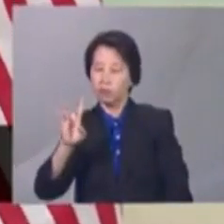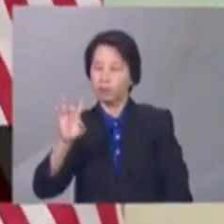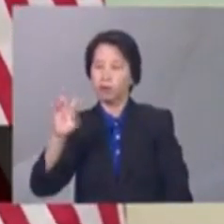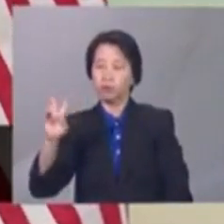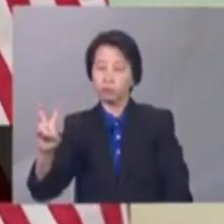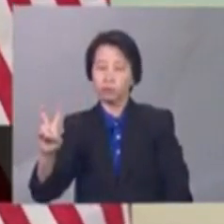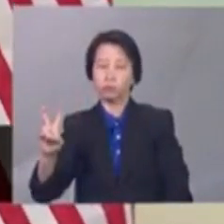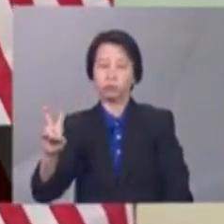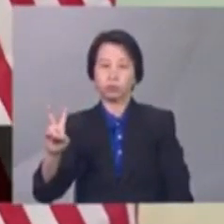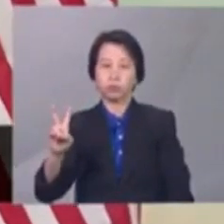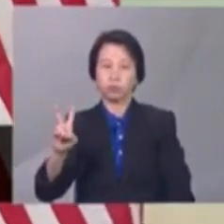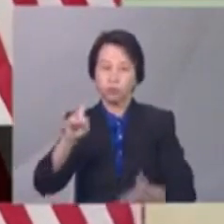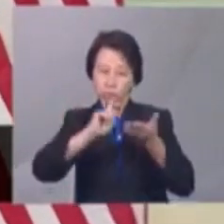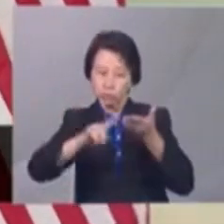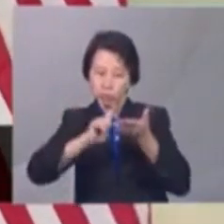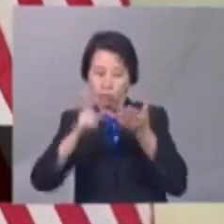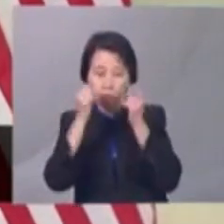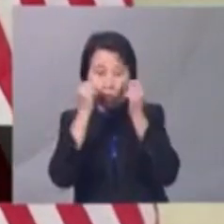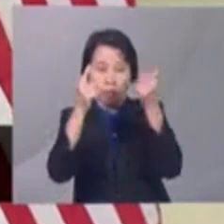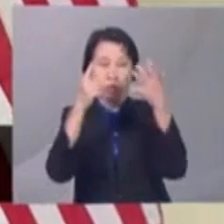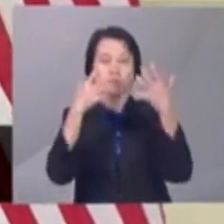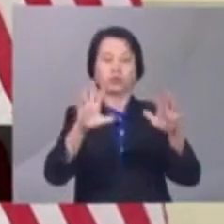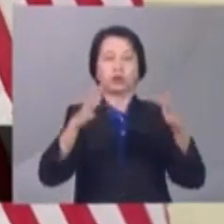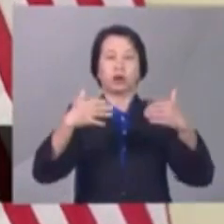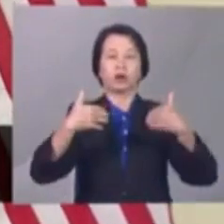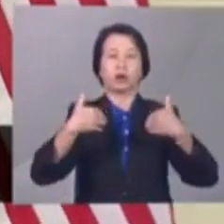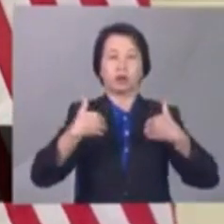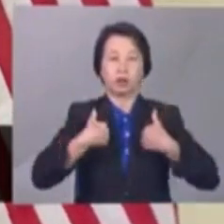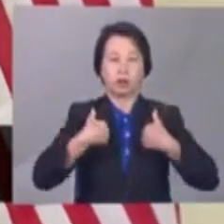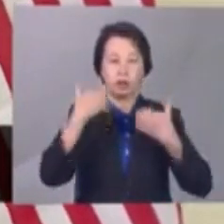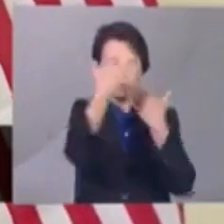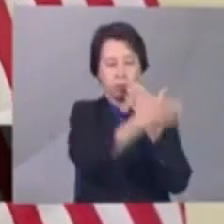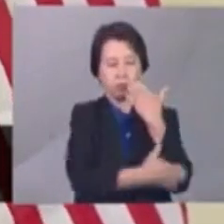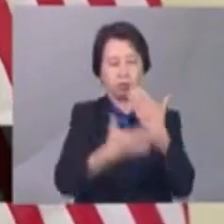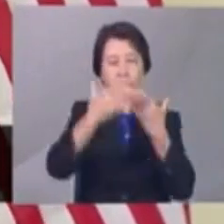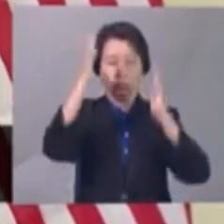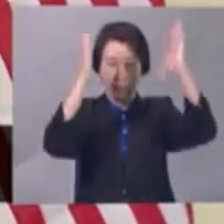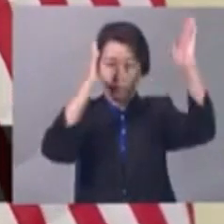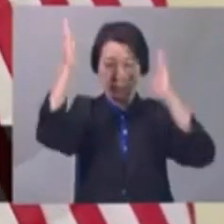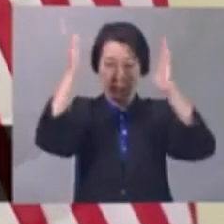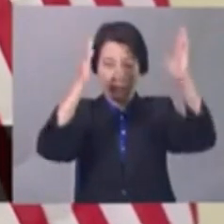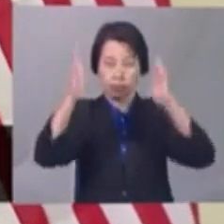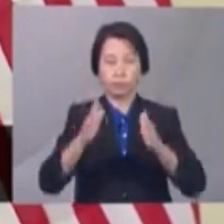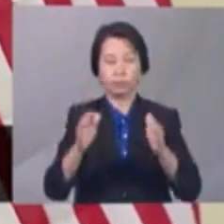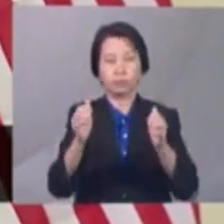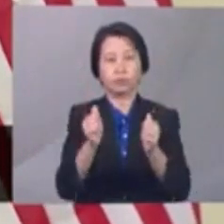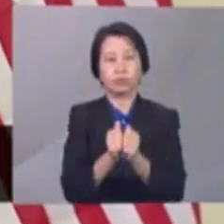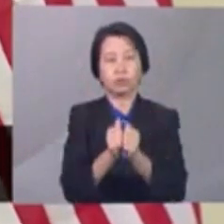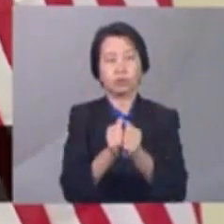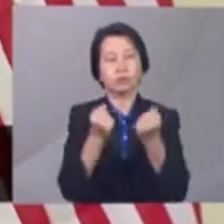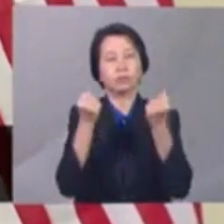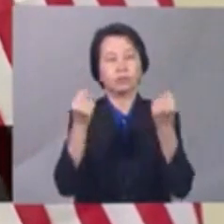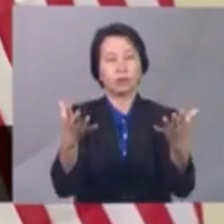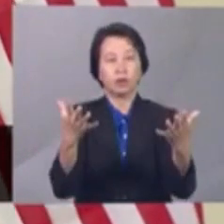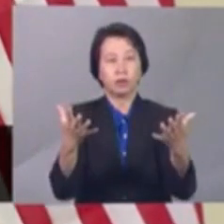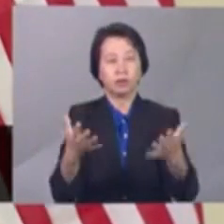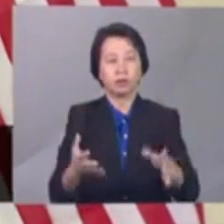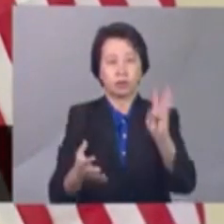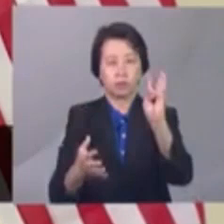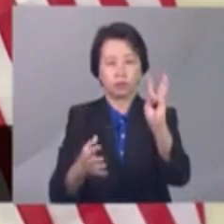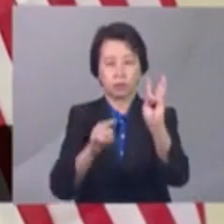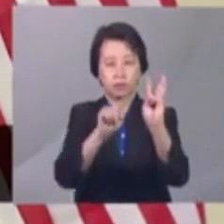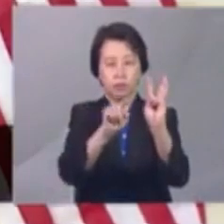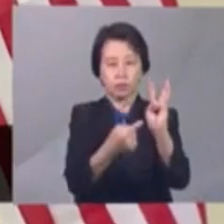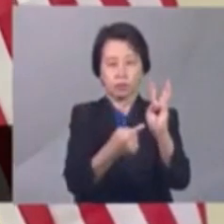42,482 pemeriksaan mengejut telah diadakan di seluruh negara dengan sebanyak